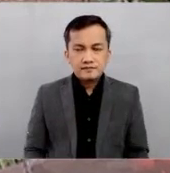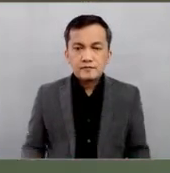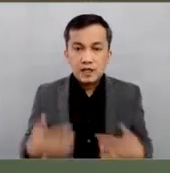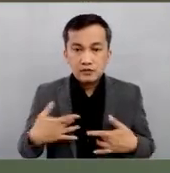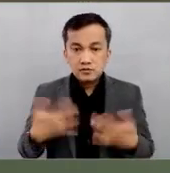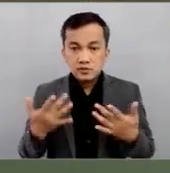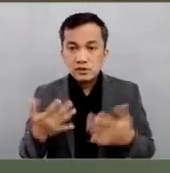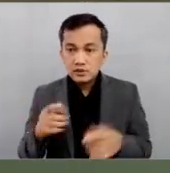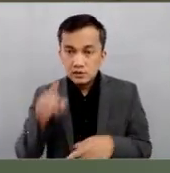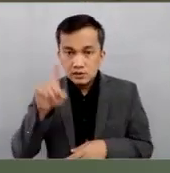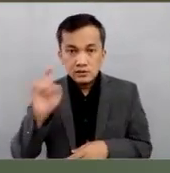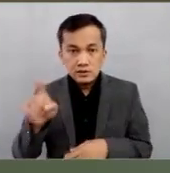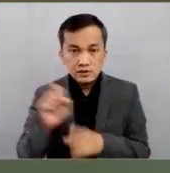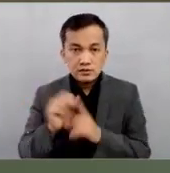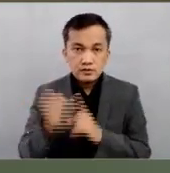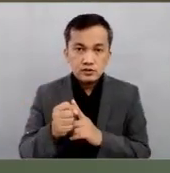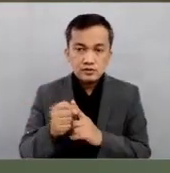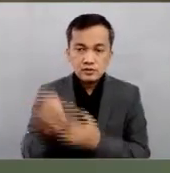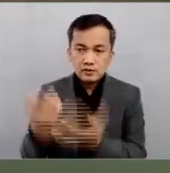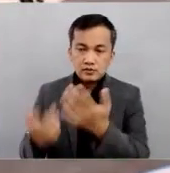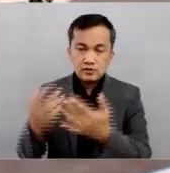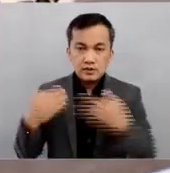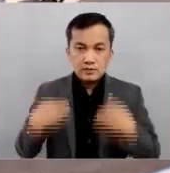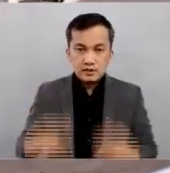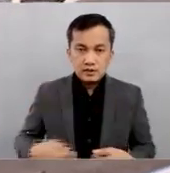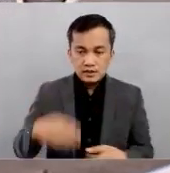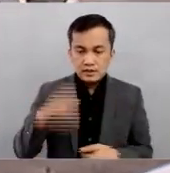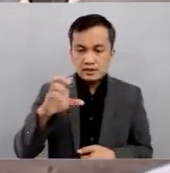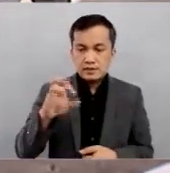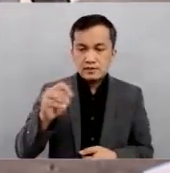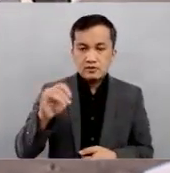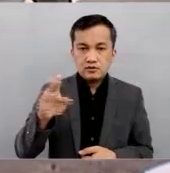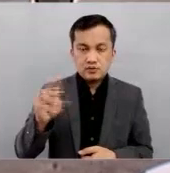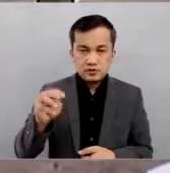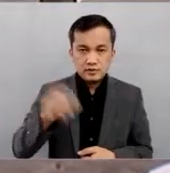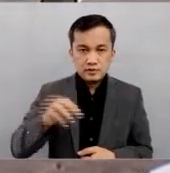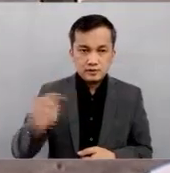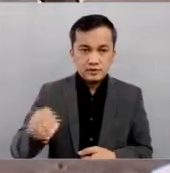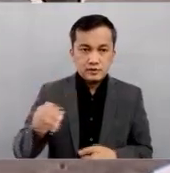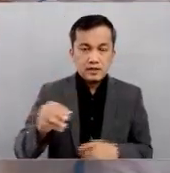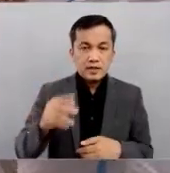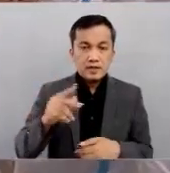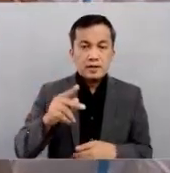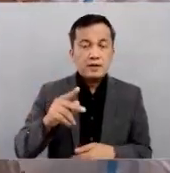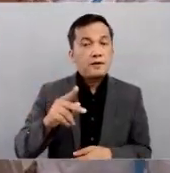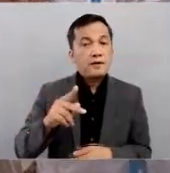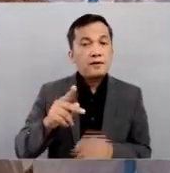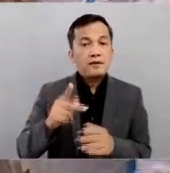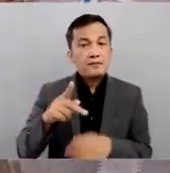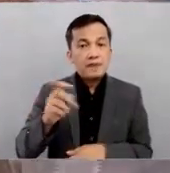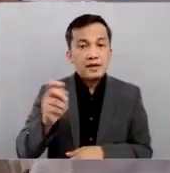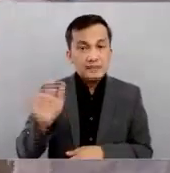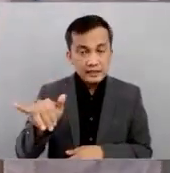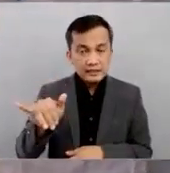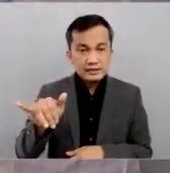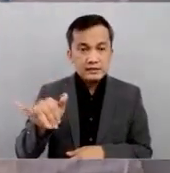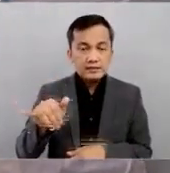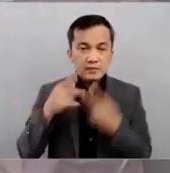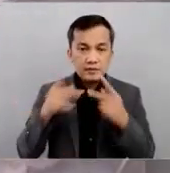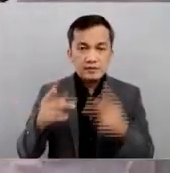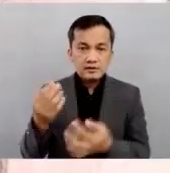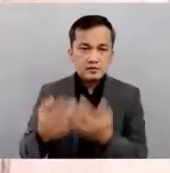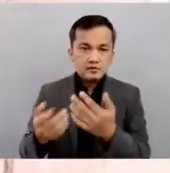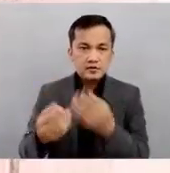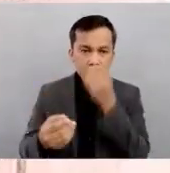sitwasyon sa mga crematorium dito sa Metro Manila. Sa Pasay Public Cemetery and Crematorium, kumonti naman daw ang mga bangkay na